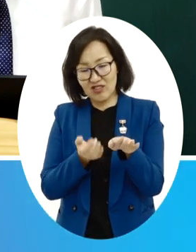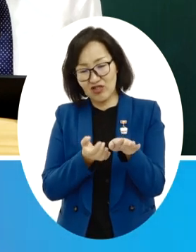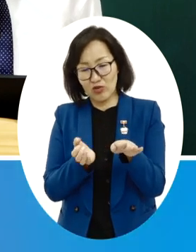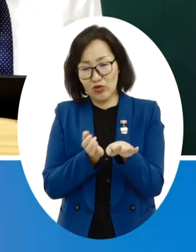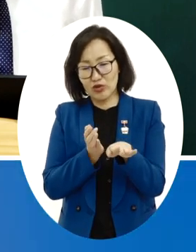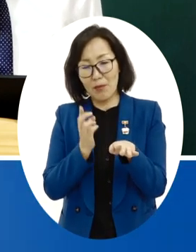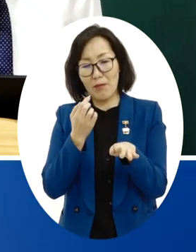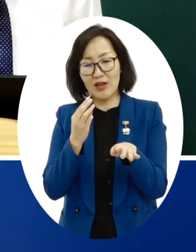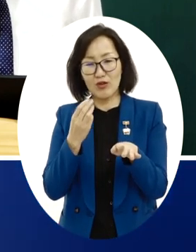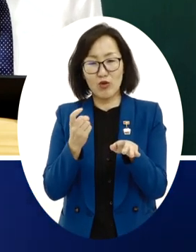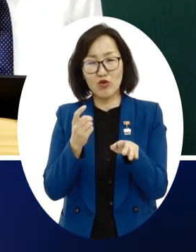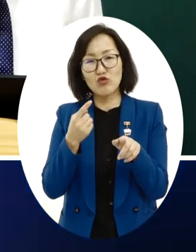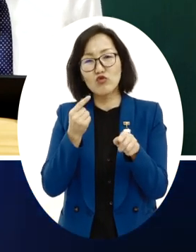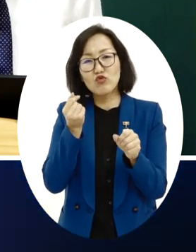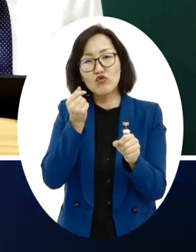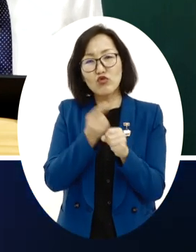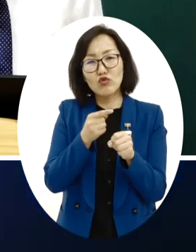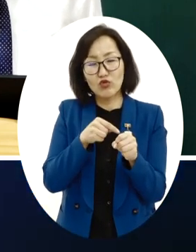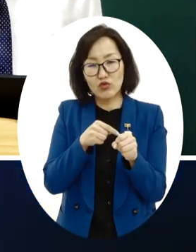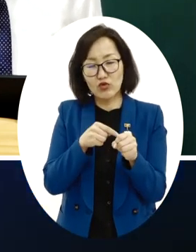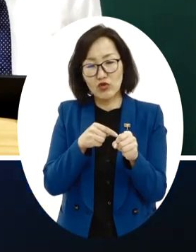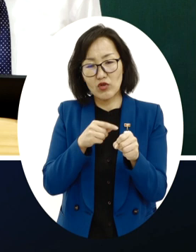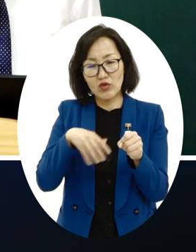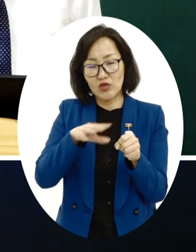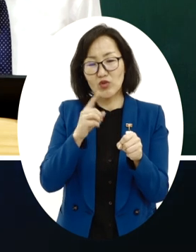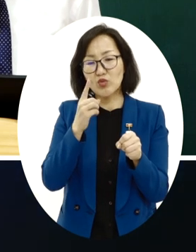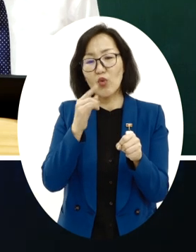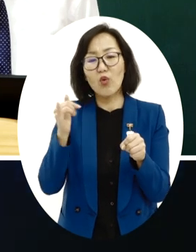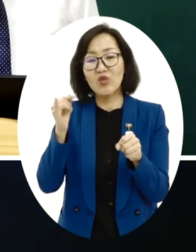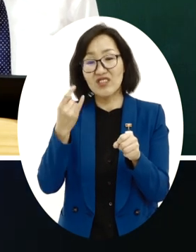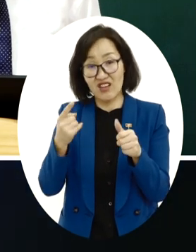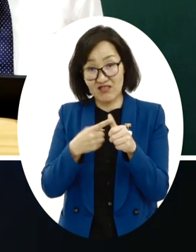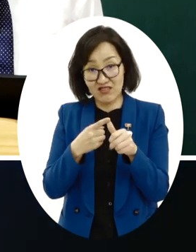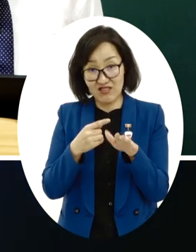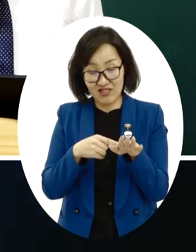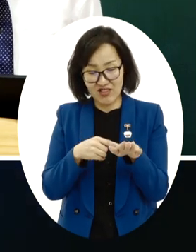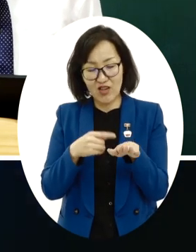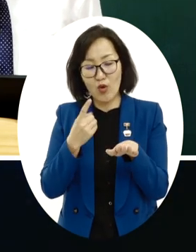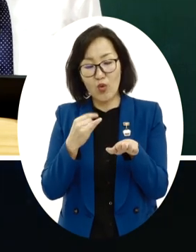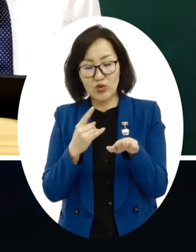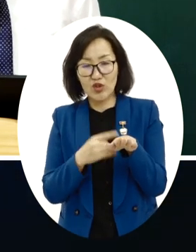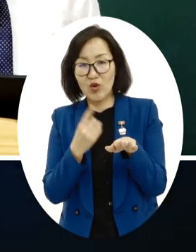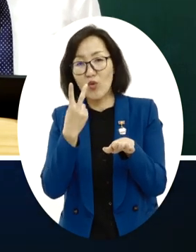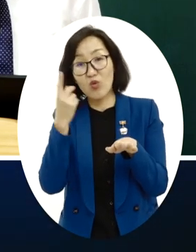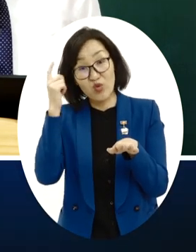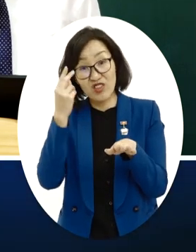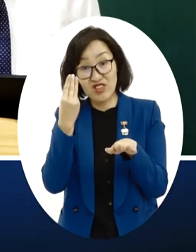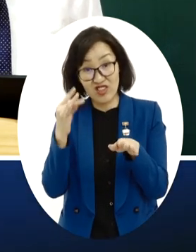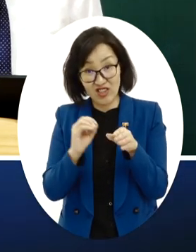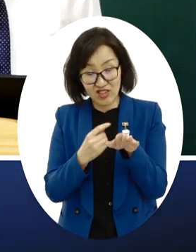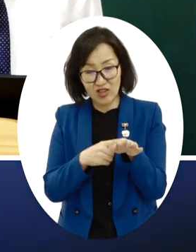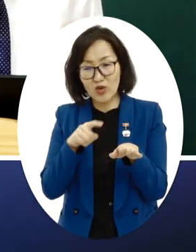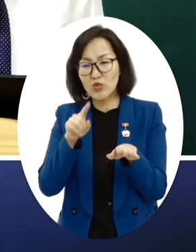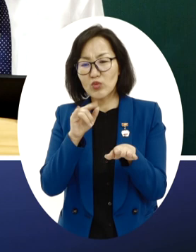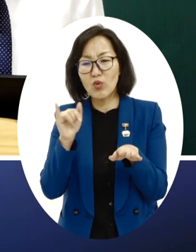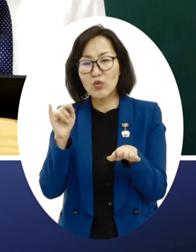нэгтэн докторжуулж батвах болох зориулт бүхий бүрдэл ангийг 100 цай гэн. 100 цайг үхрийн чийгдэж төвтөөс нь түүхий ширээдэг.